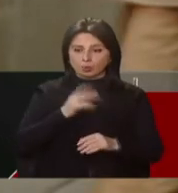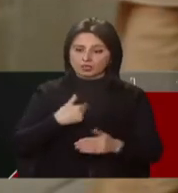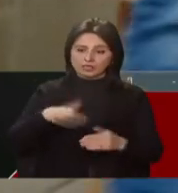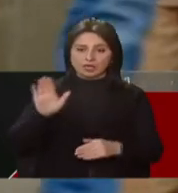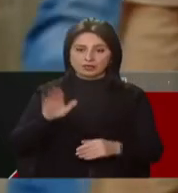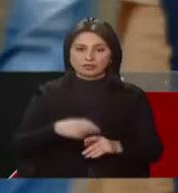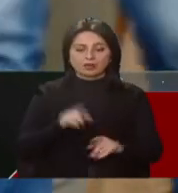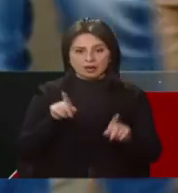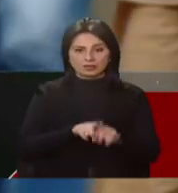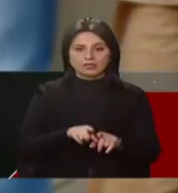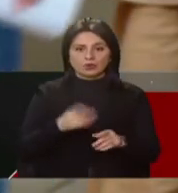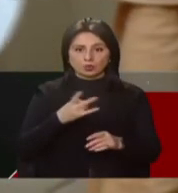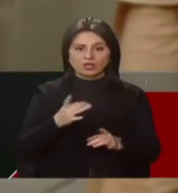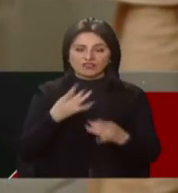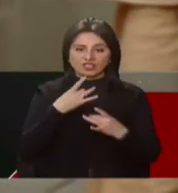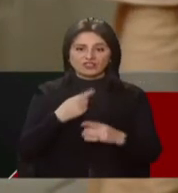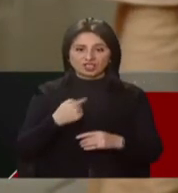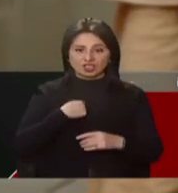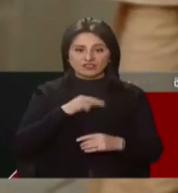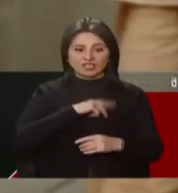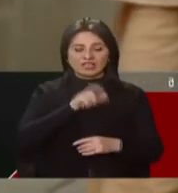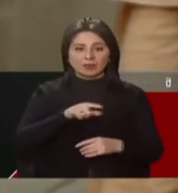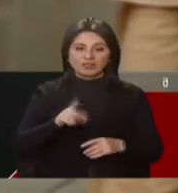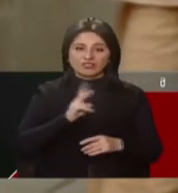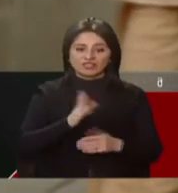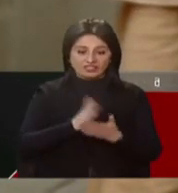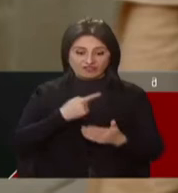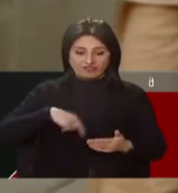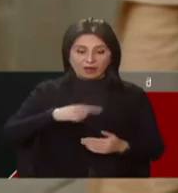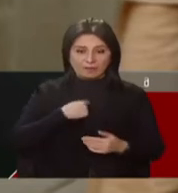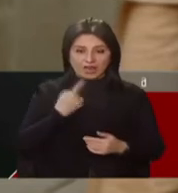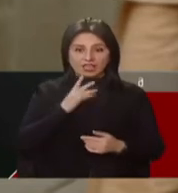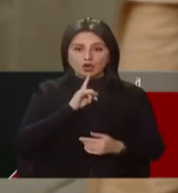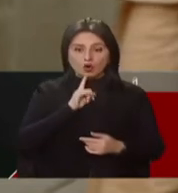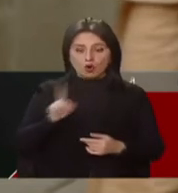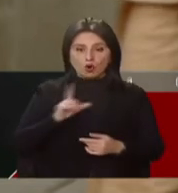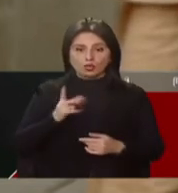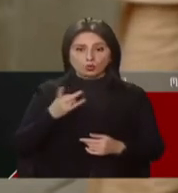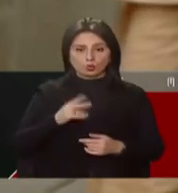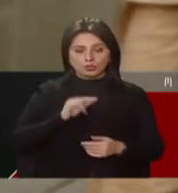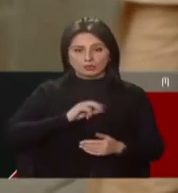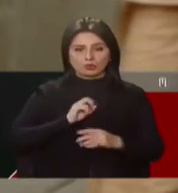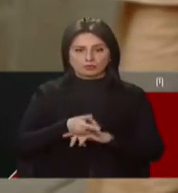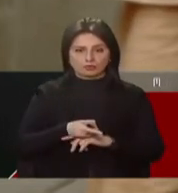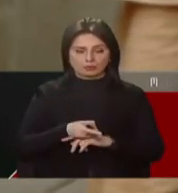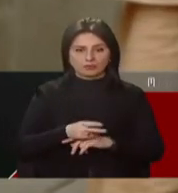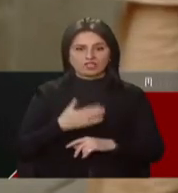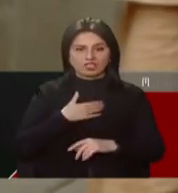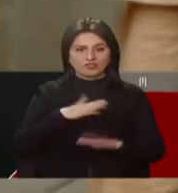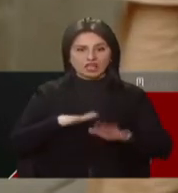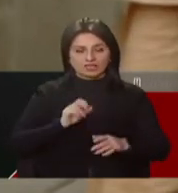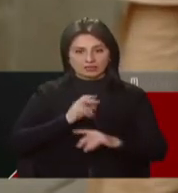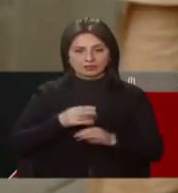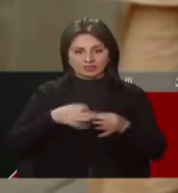წავიდეს და ასევე უნდა გითხრას რომ ჩვენი თანამშრომლები ანუ ვინც ვართ მე და ერთი გოგონა იმათადაც უნდა დავთავოთ ჩვენი